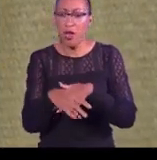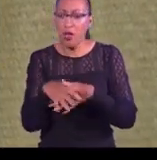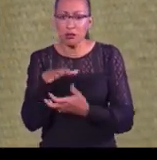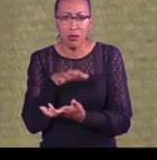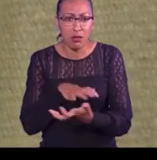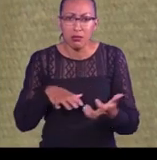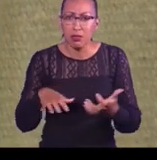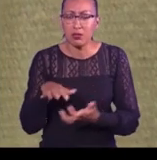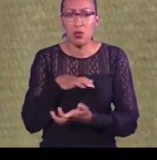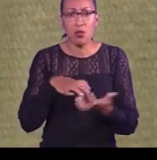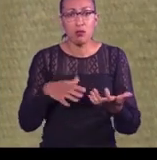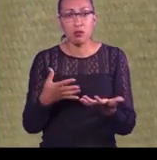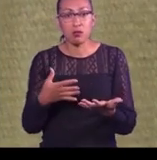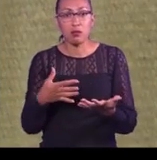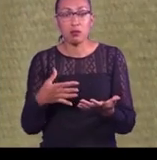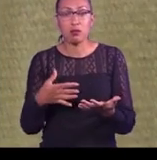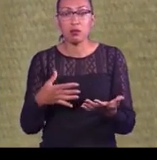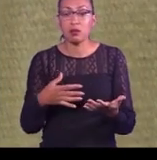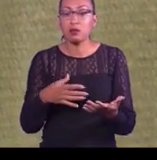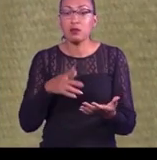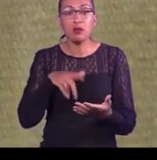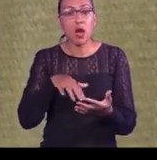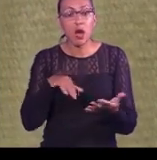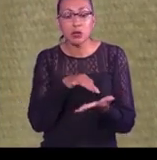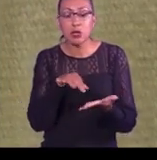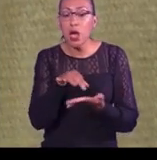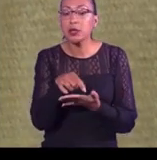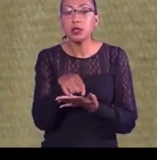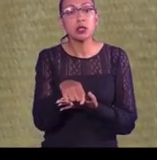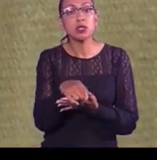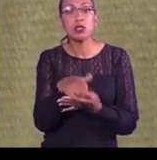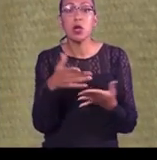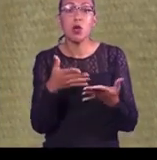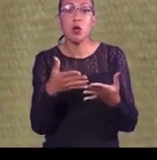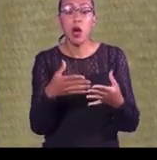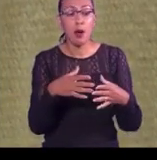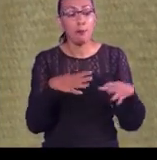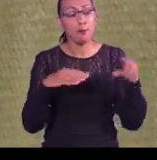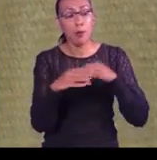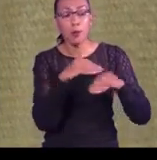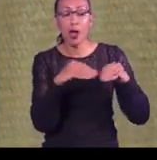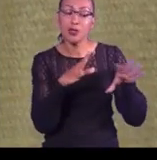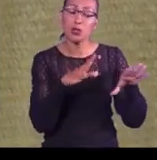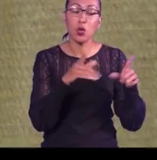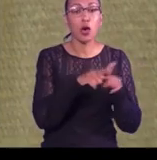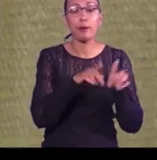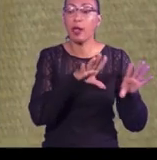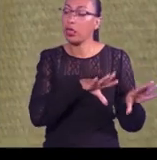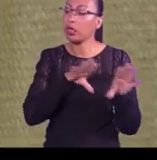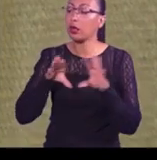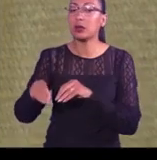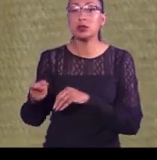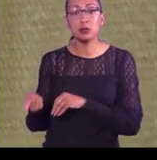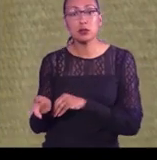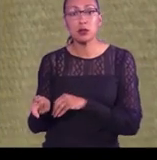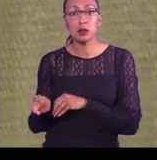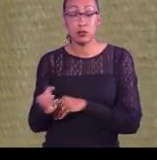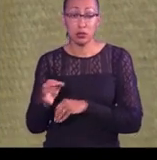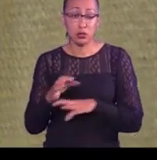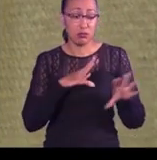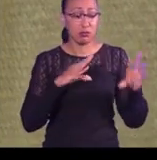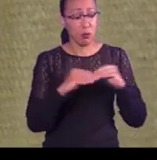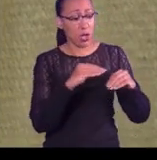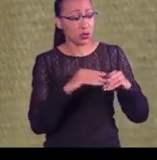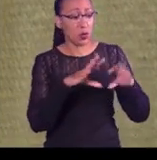stratégies qui sont non pas simplement de déplacement d'une population, parce que si on entérine cet état d'esprit-là, c'est un déplacement de